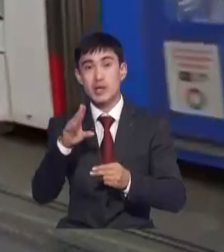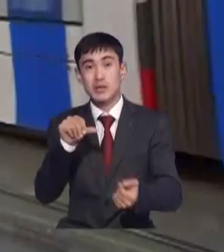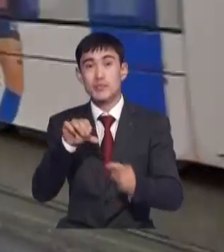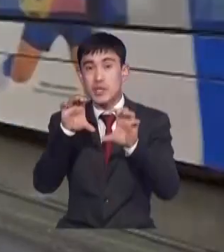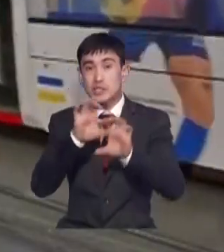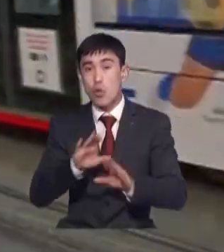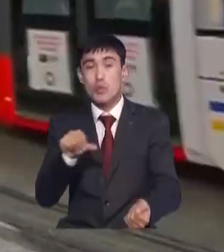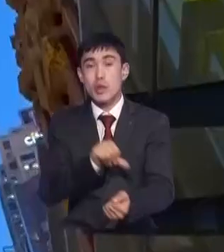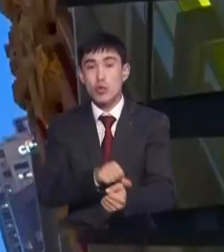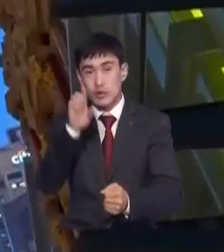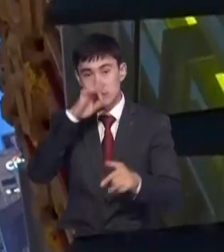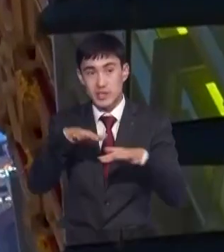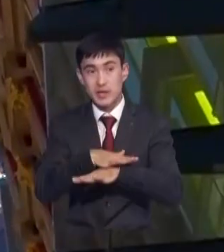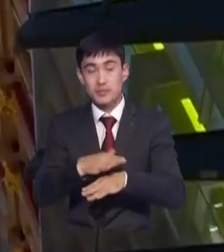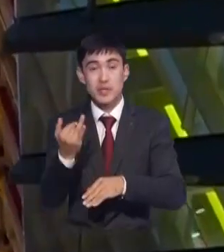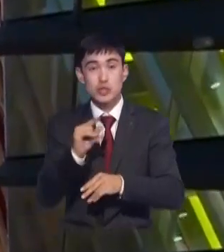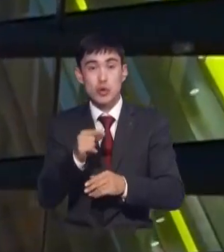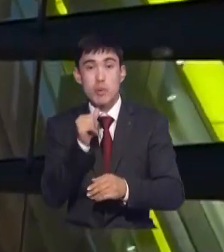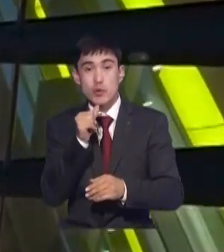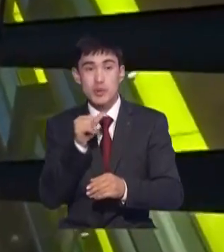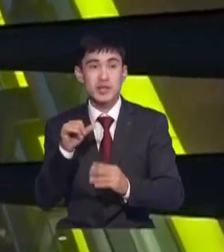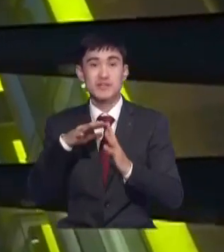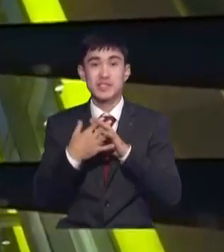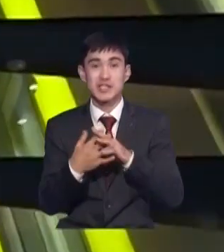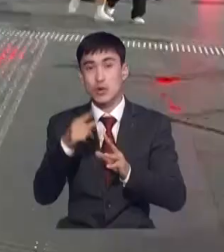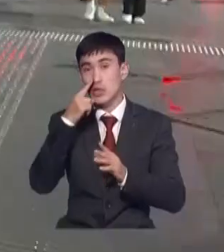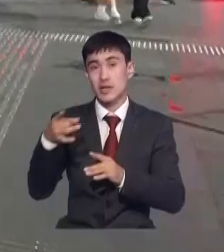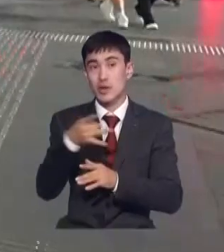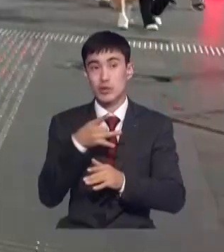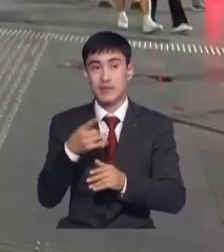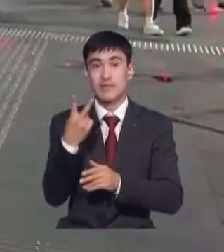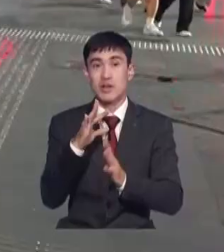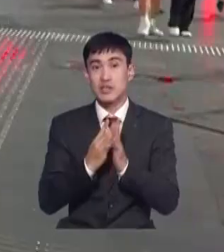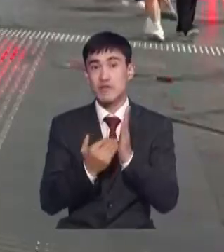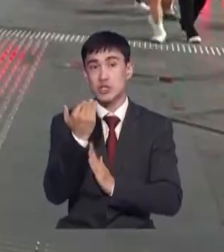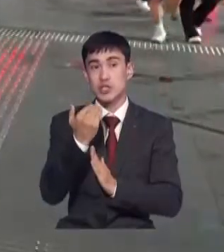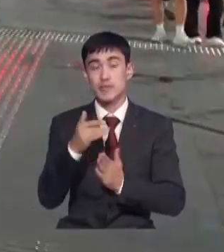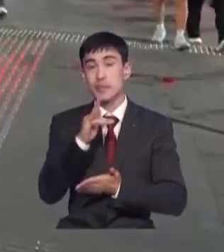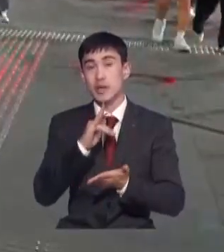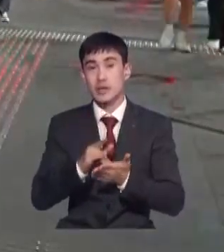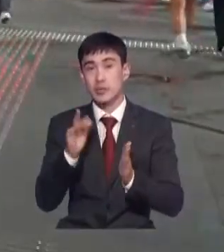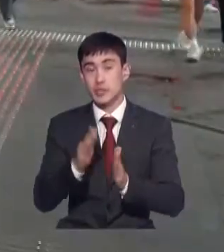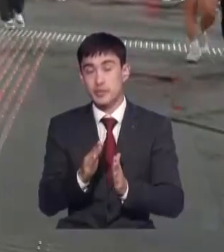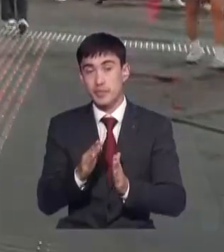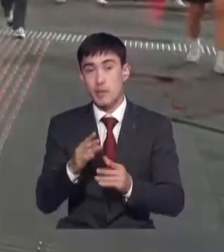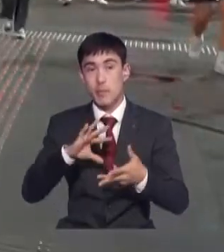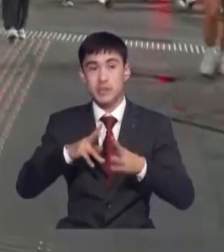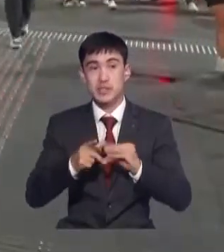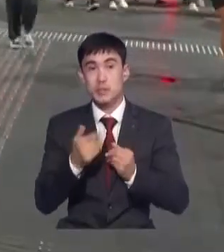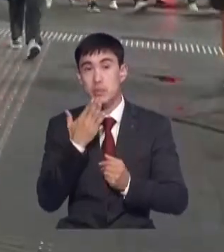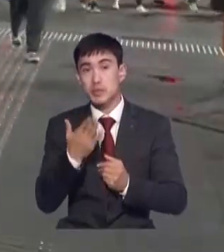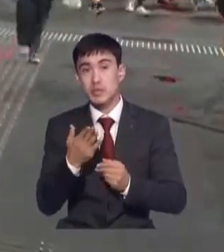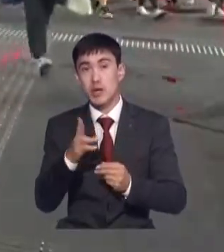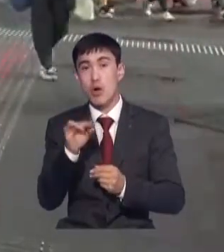нелегальным наркотиком в стране. Интересно, что его потребление в сельских и удаленных районах в 2 раза выше, чем в городах. В то же время показатели